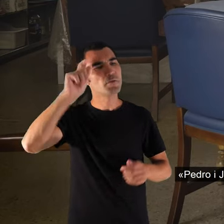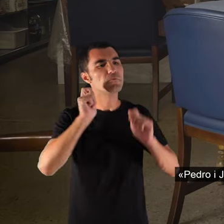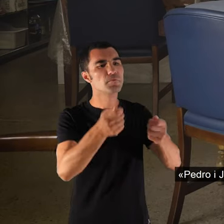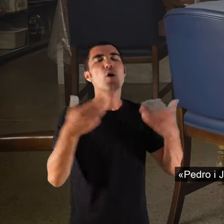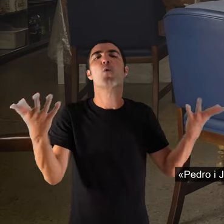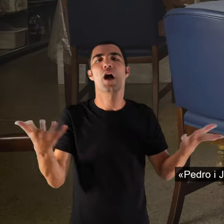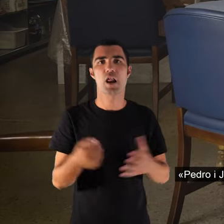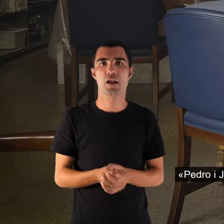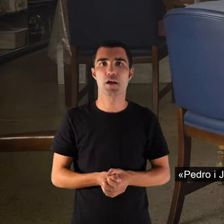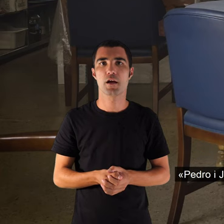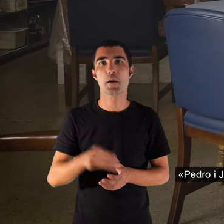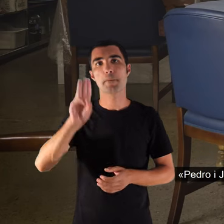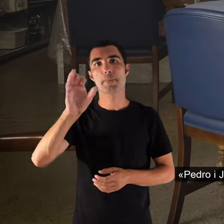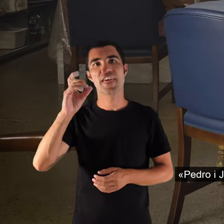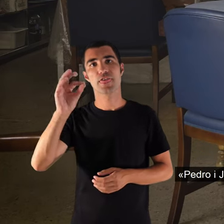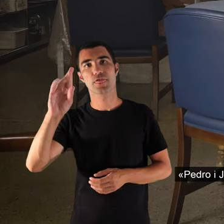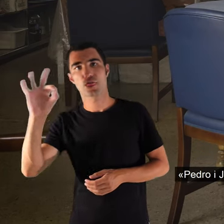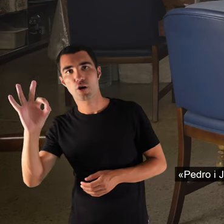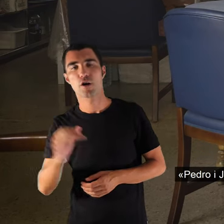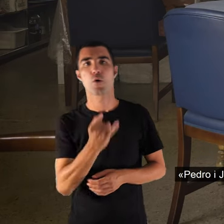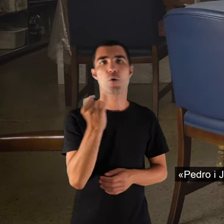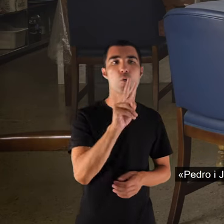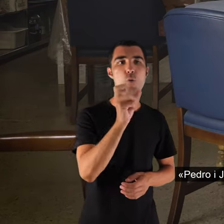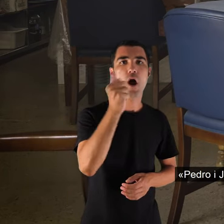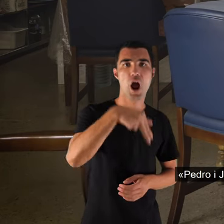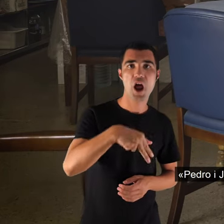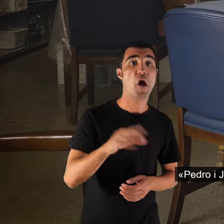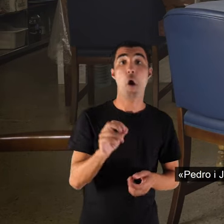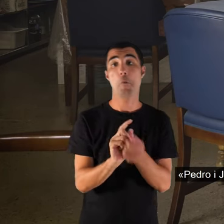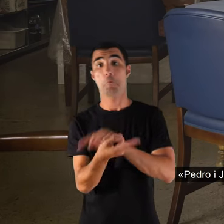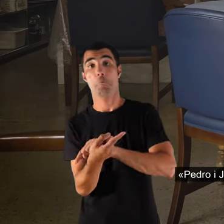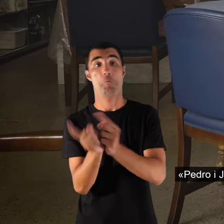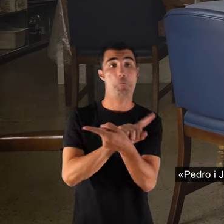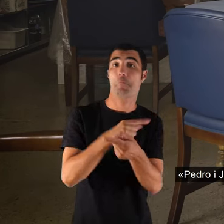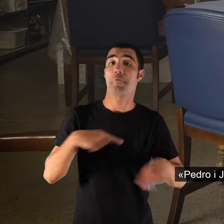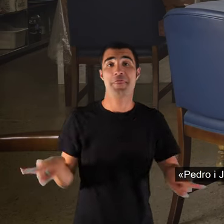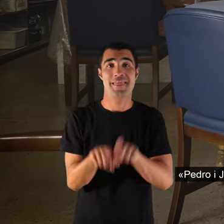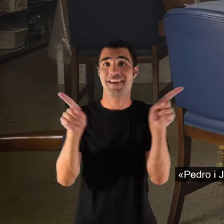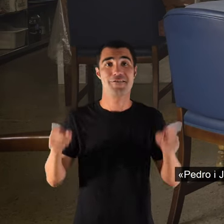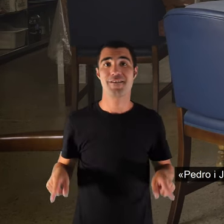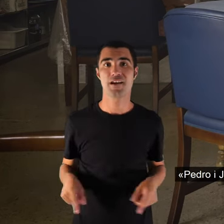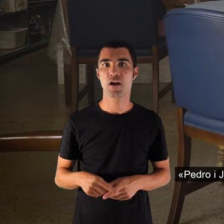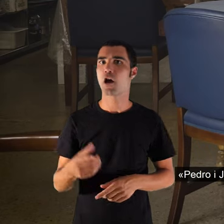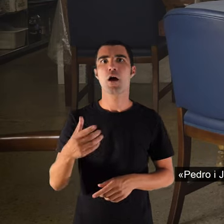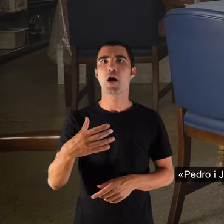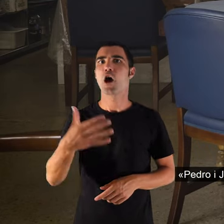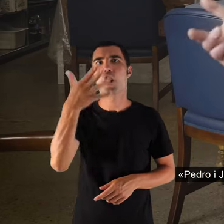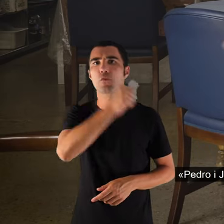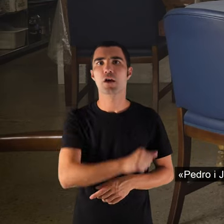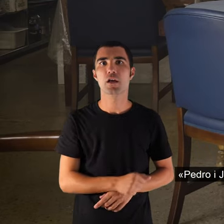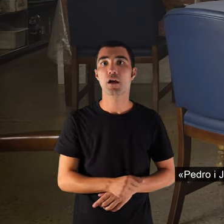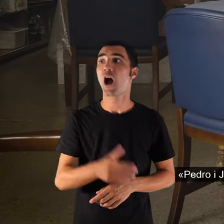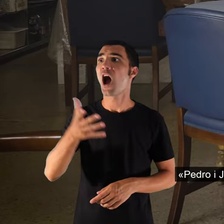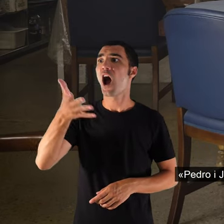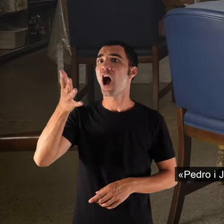Dic, Pedro i Juan. O Juan i Pedro, m'he dado el mismo. Diu, no puede ser. Dic, ¿por qué? Dic, porque